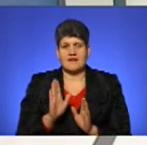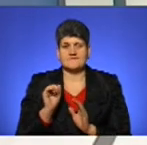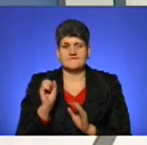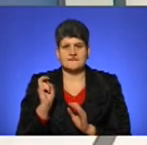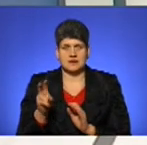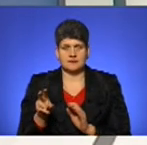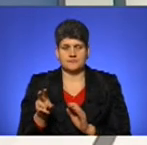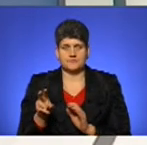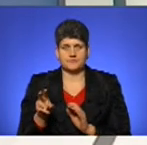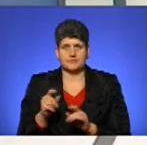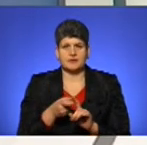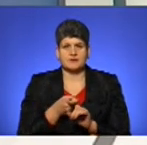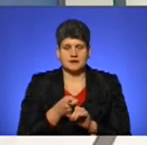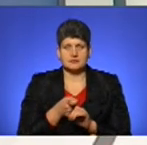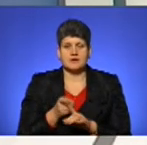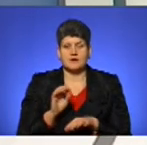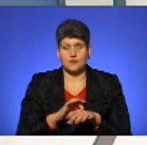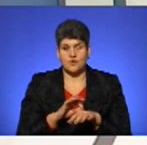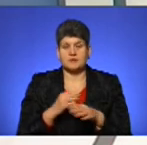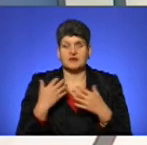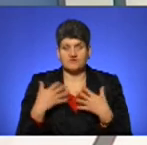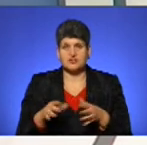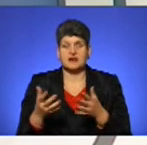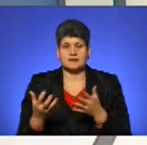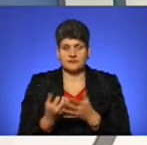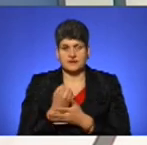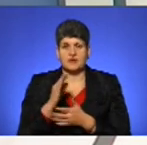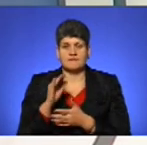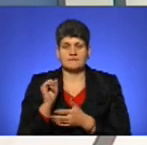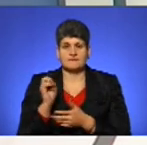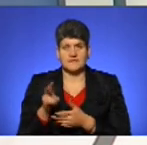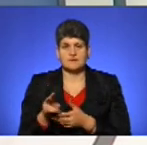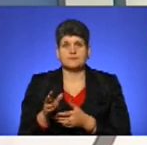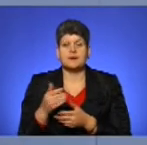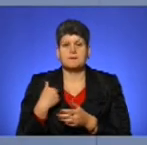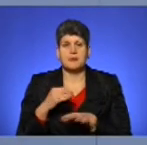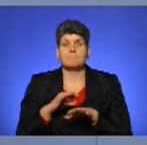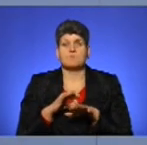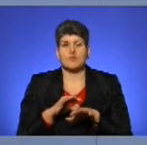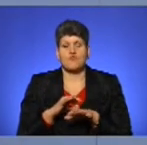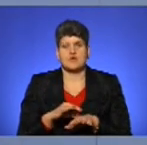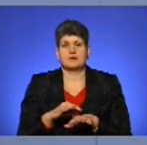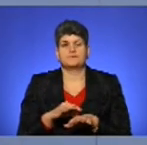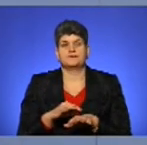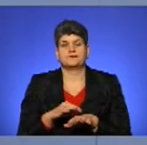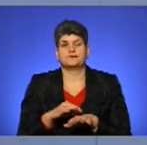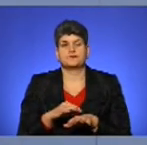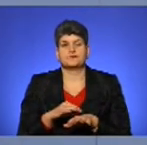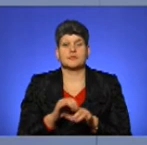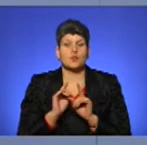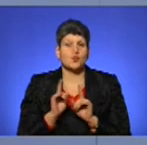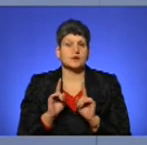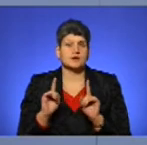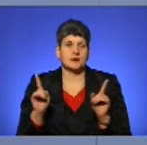ВІЛ-інфекцію, а хворим, які вже виявлена ВІЛ-інфекція. Ми проводимо такі